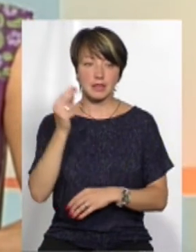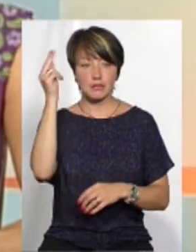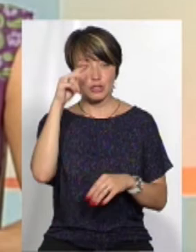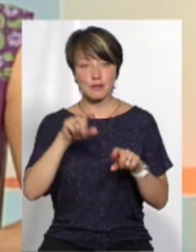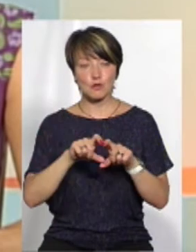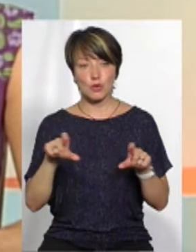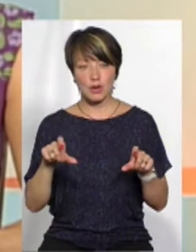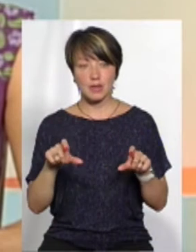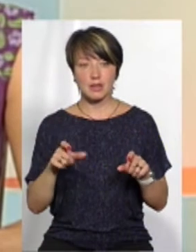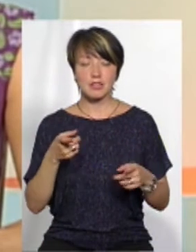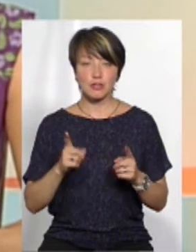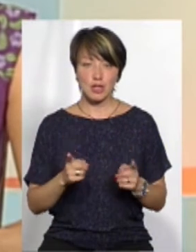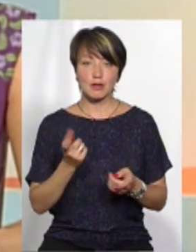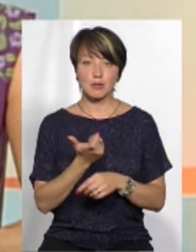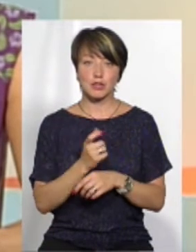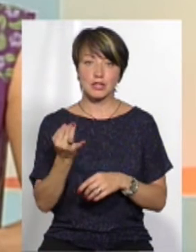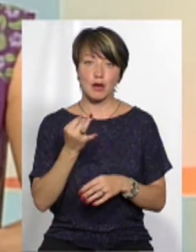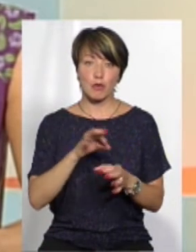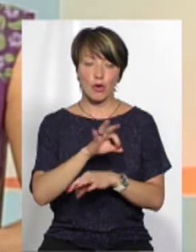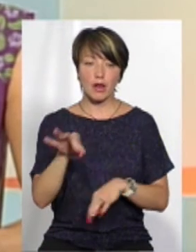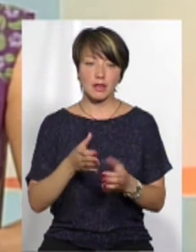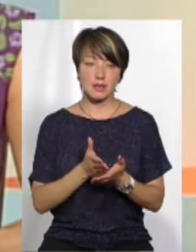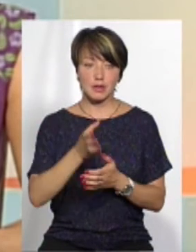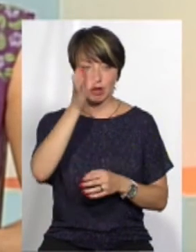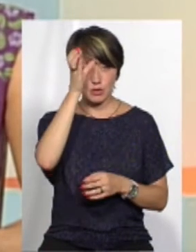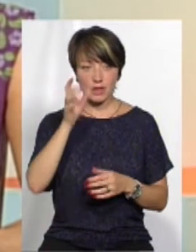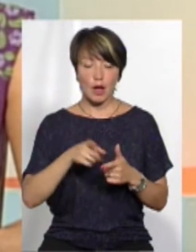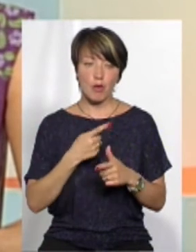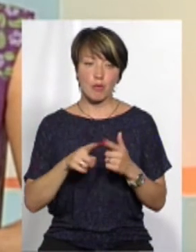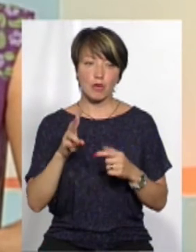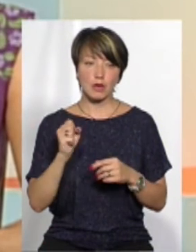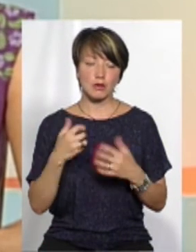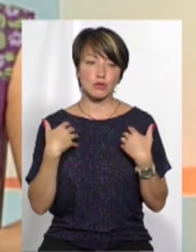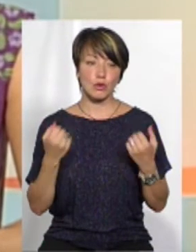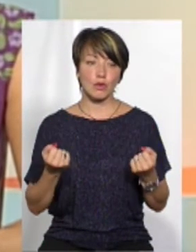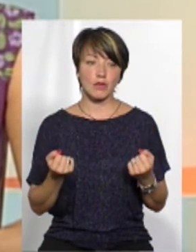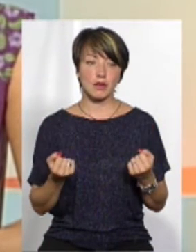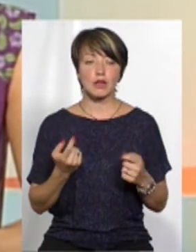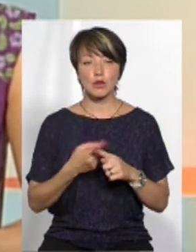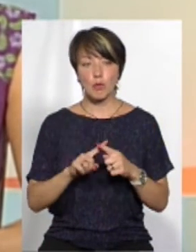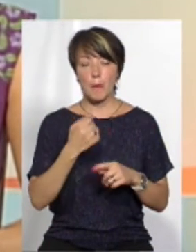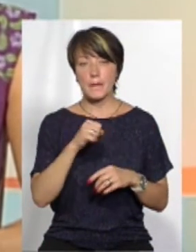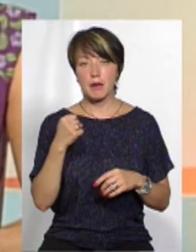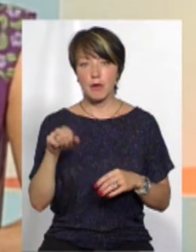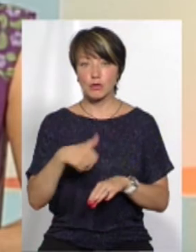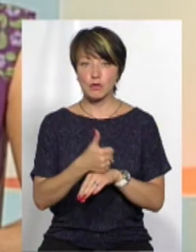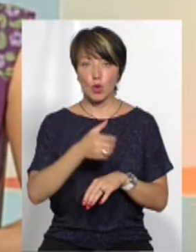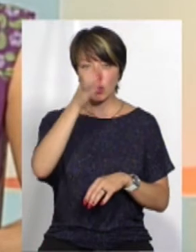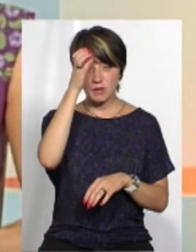вчиться в школі. І, звичайно, її більше цікавлять проєкти, які націлені на освіту або на здоров'я. Тобто, тому і перемагають в